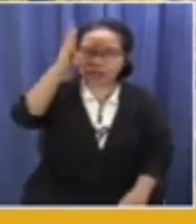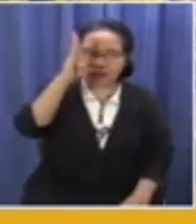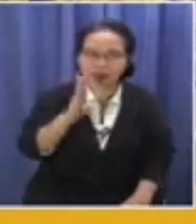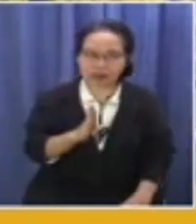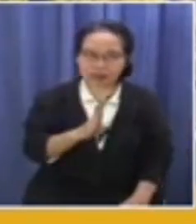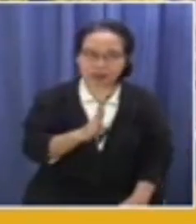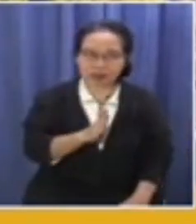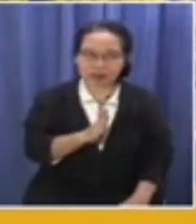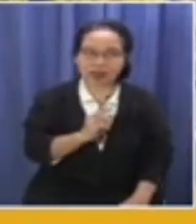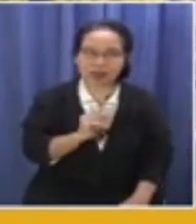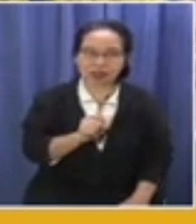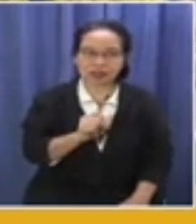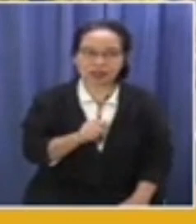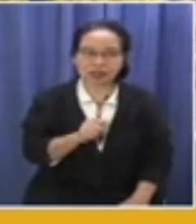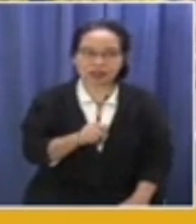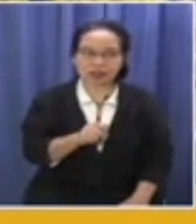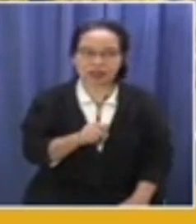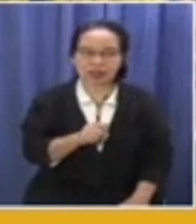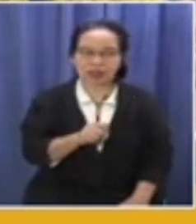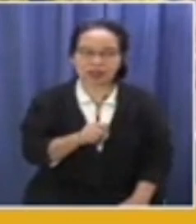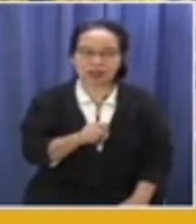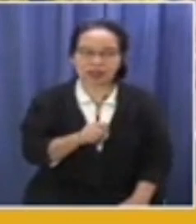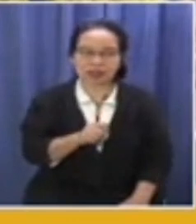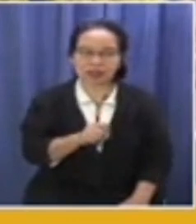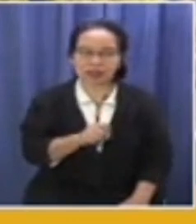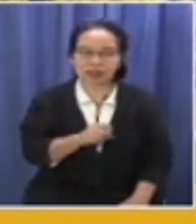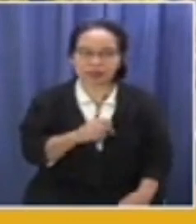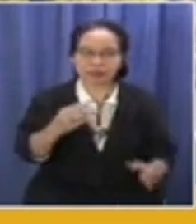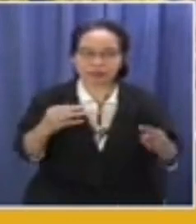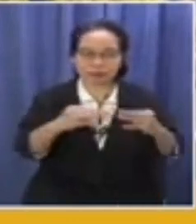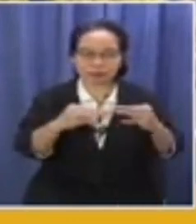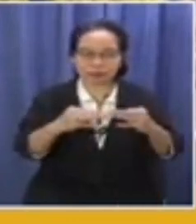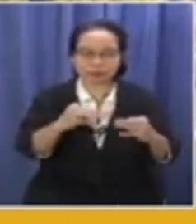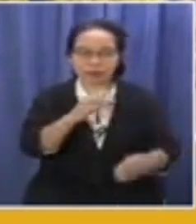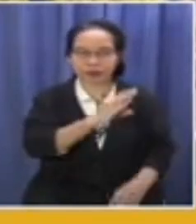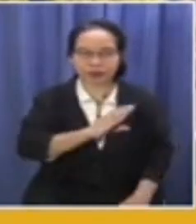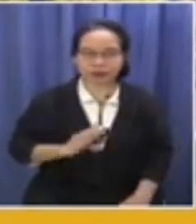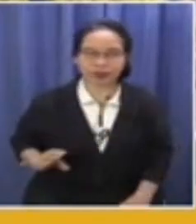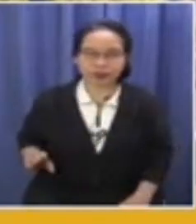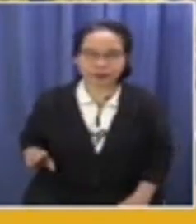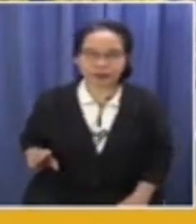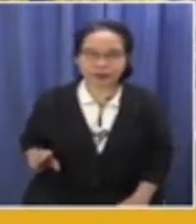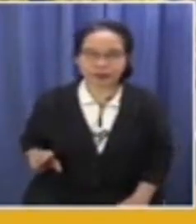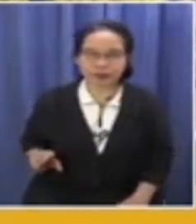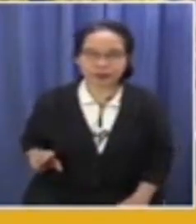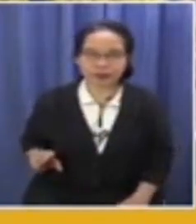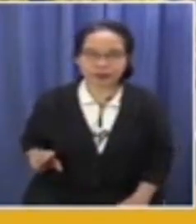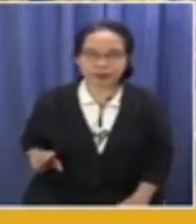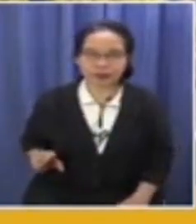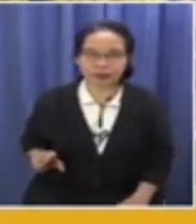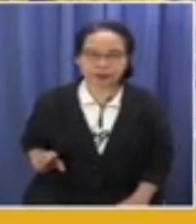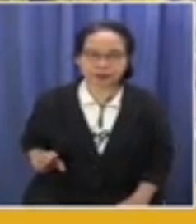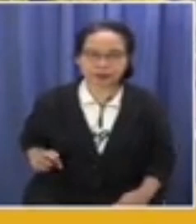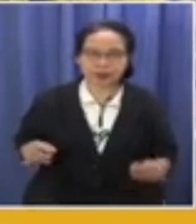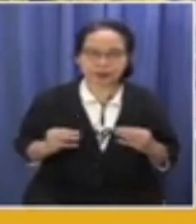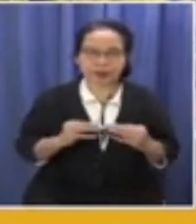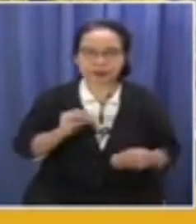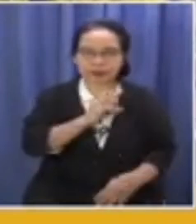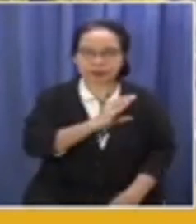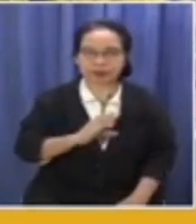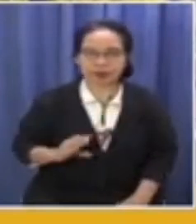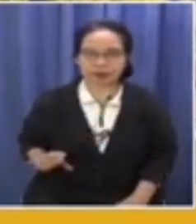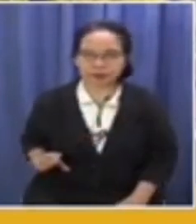e no mamamagitan si Kristo roon mamamagitan